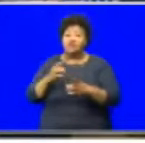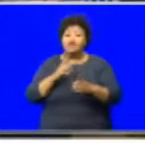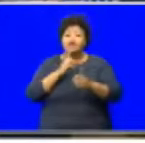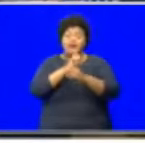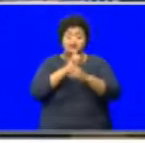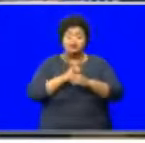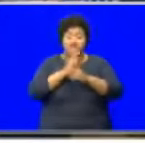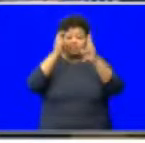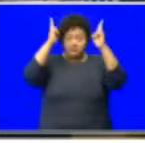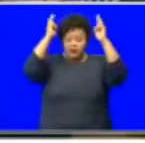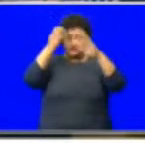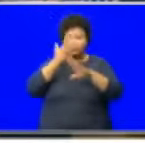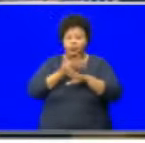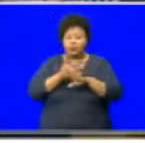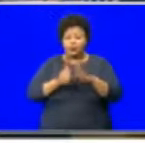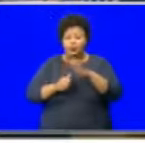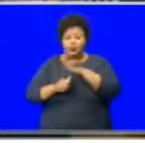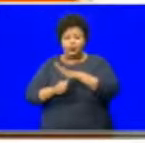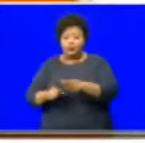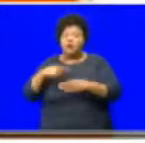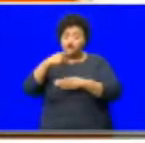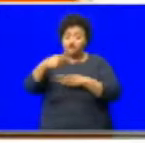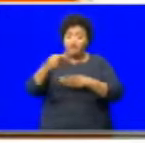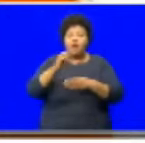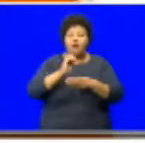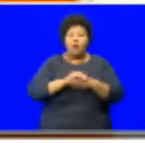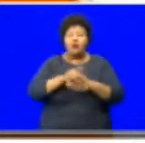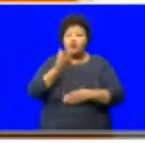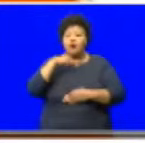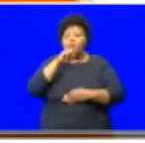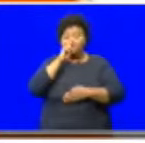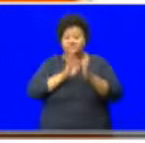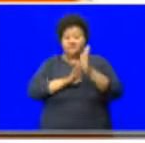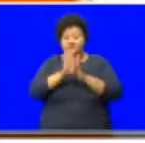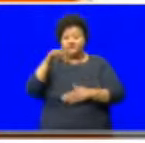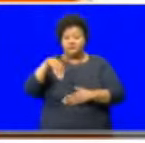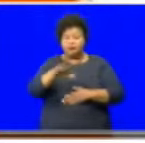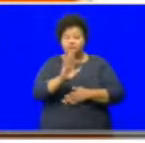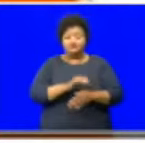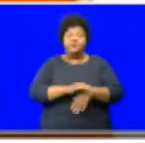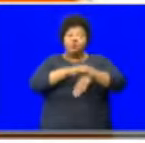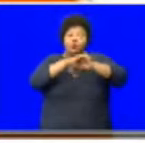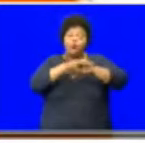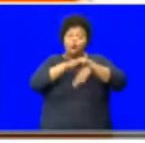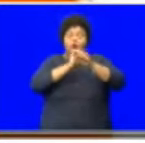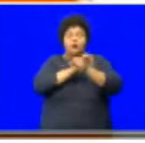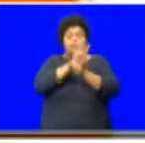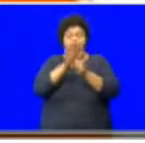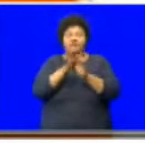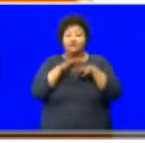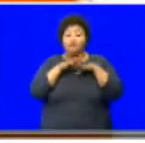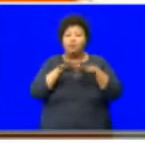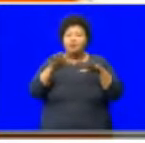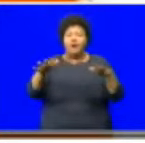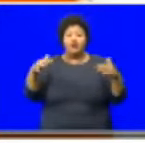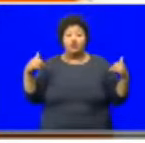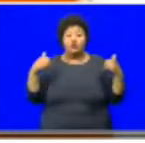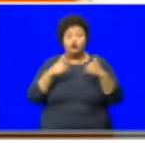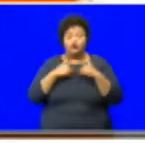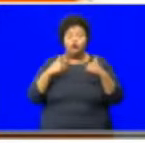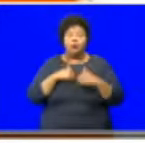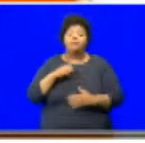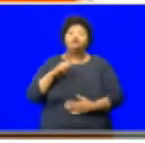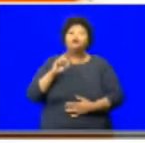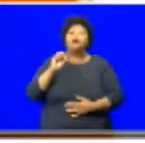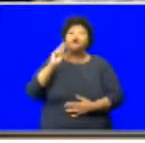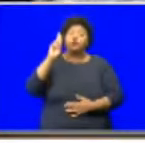kodwa ludzinga kuthuthukiswa. Kufika kwemkhuhlane COVID-19 kufike nemithela leminyendi lengekusho